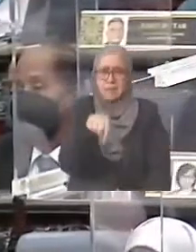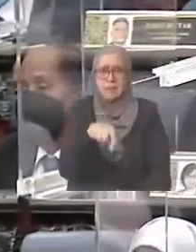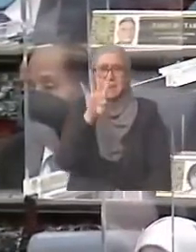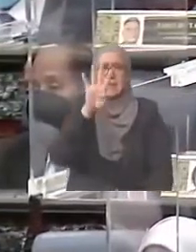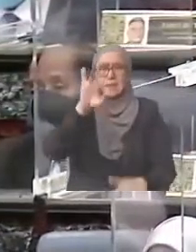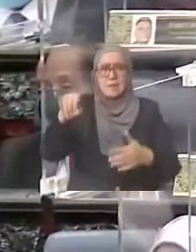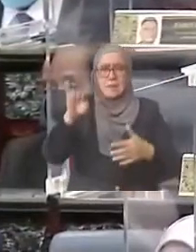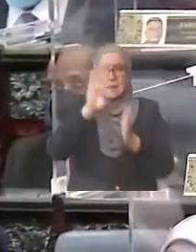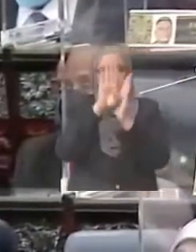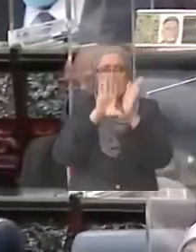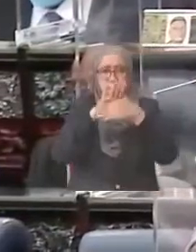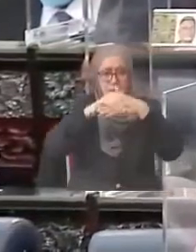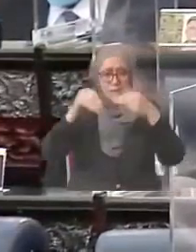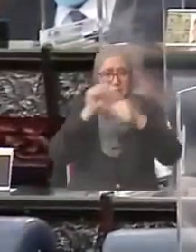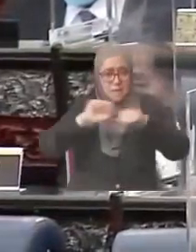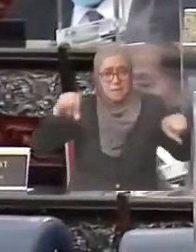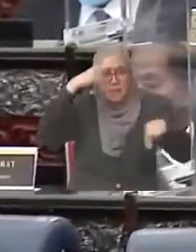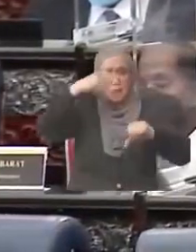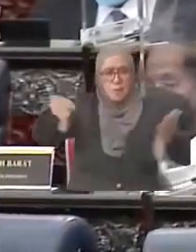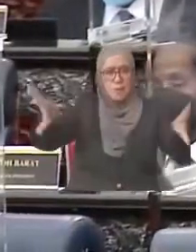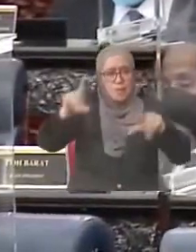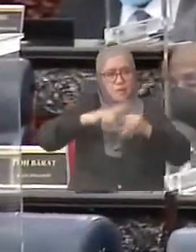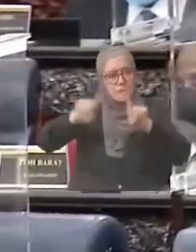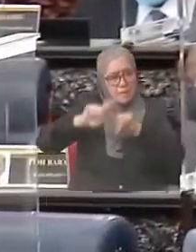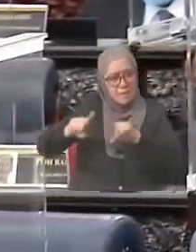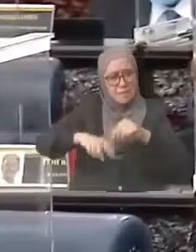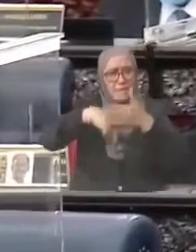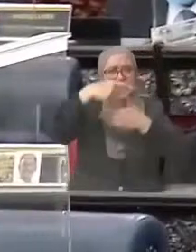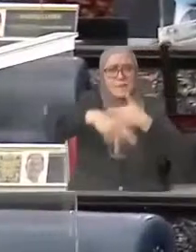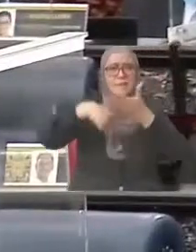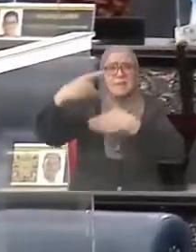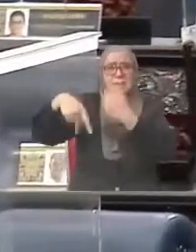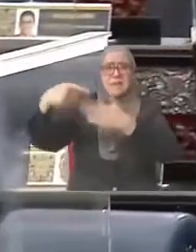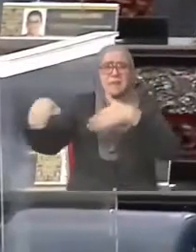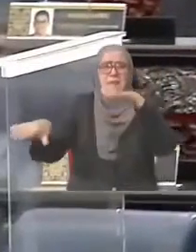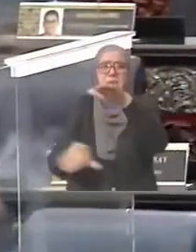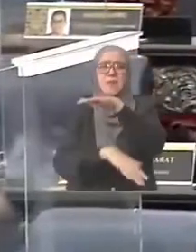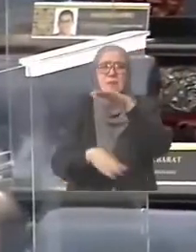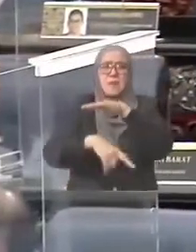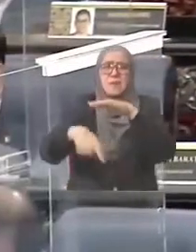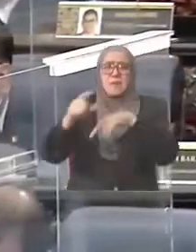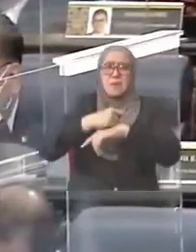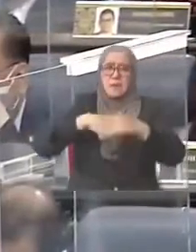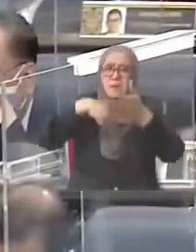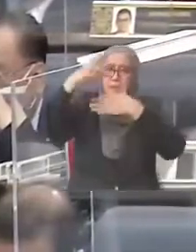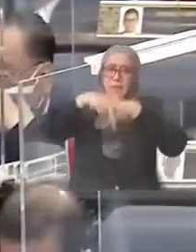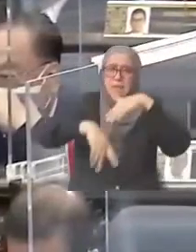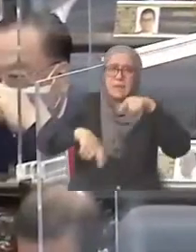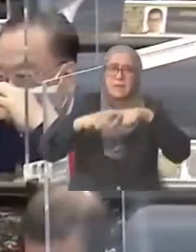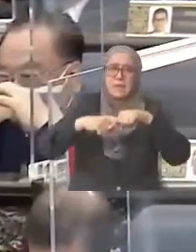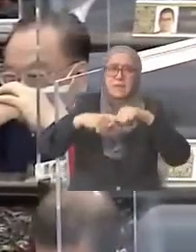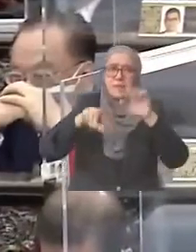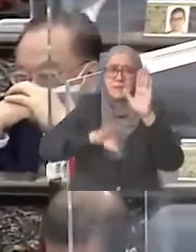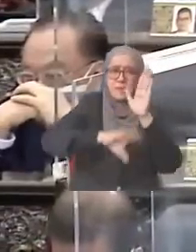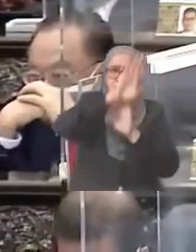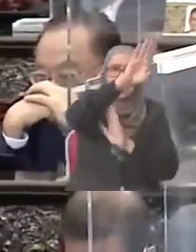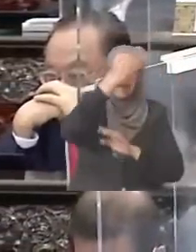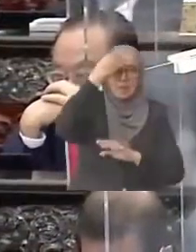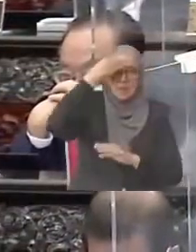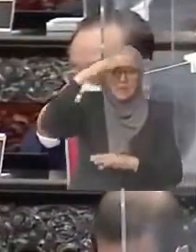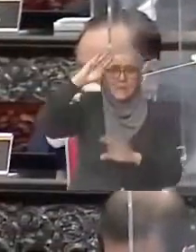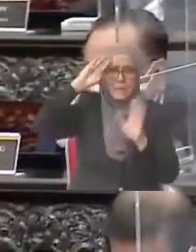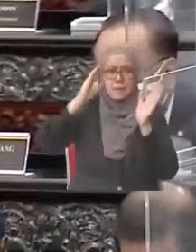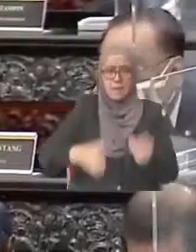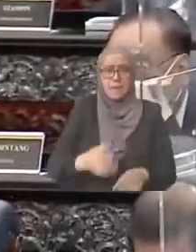melaksanakan pelbagai inisiatif dibawah payung pembangunan Bumiputra daripada jumlah tersebut